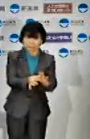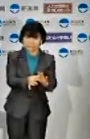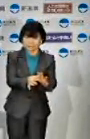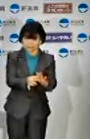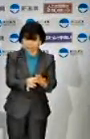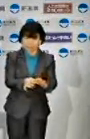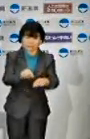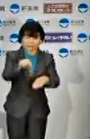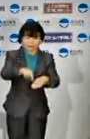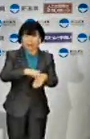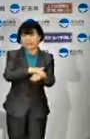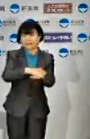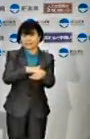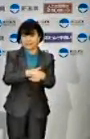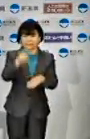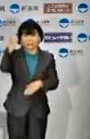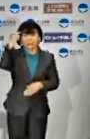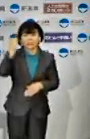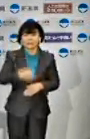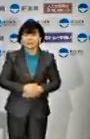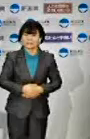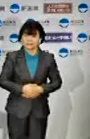が大切なんだろうと思います。